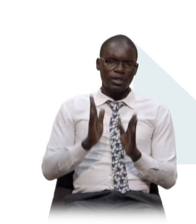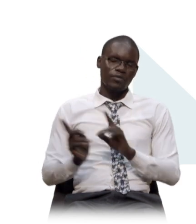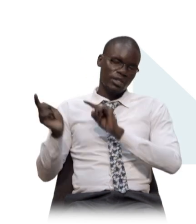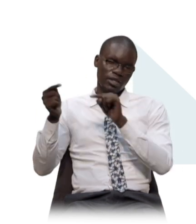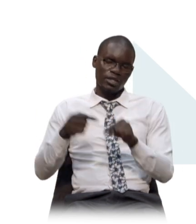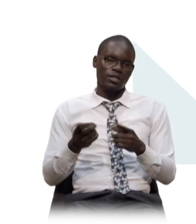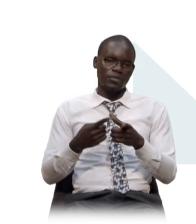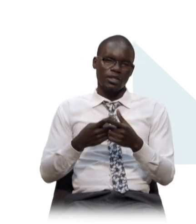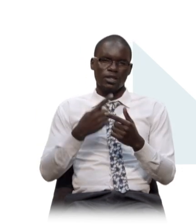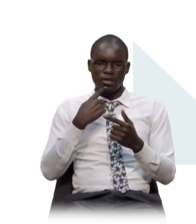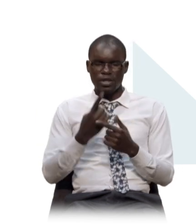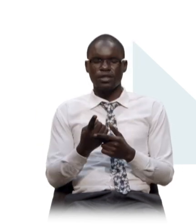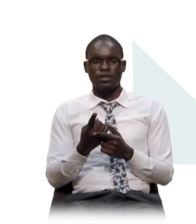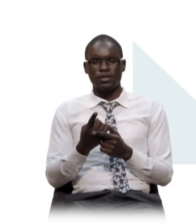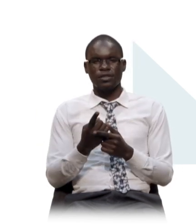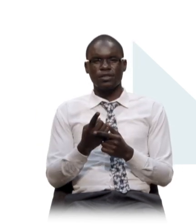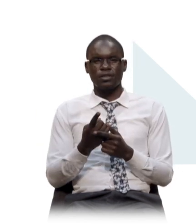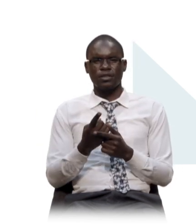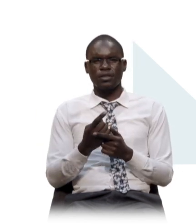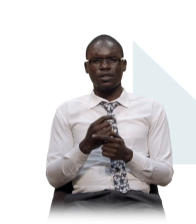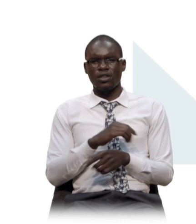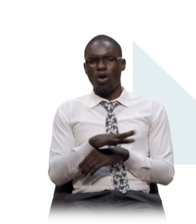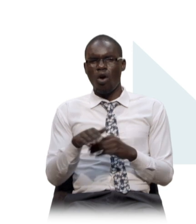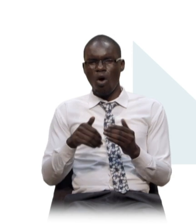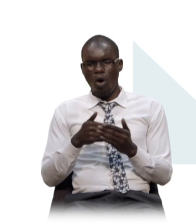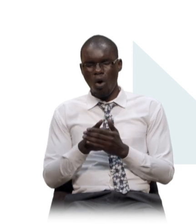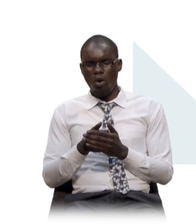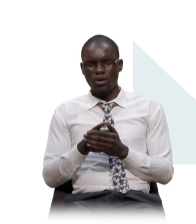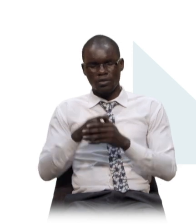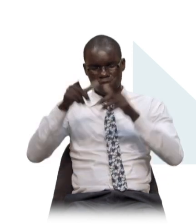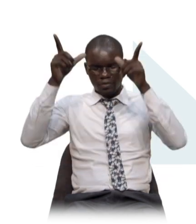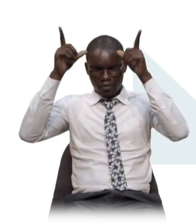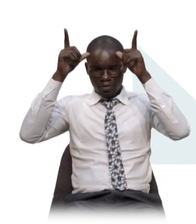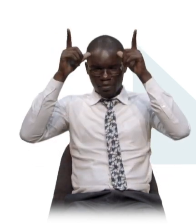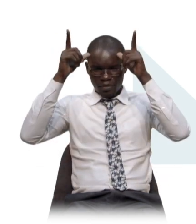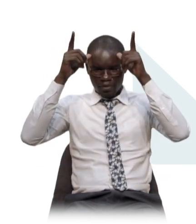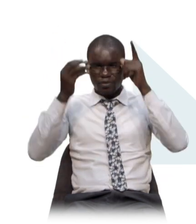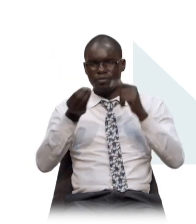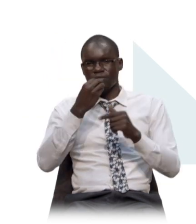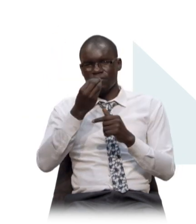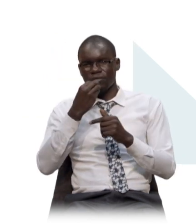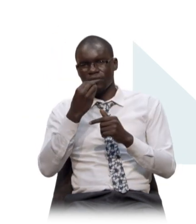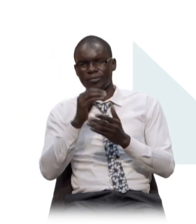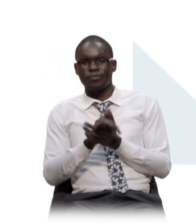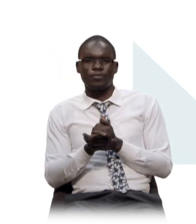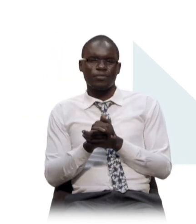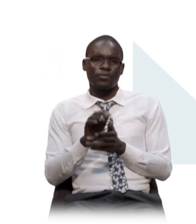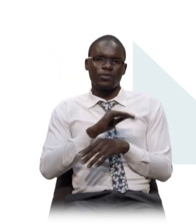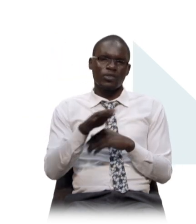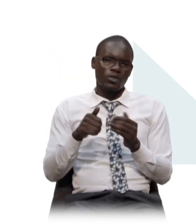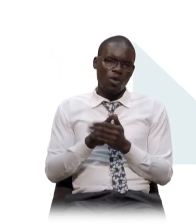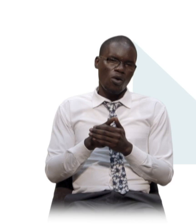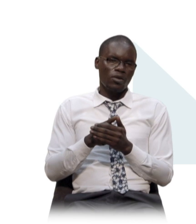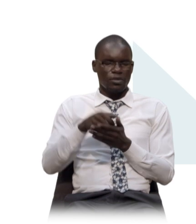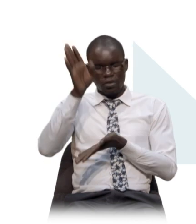akawafikiria Ayubu akamwambia, hao ng'ombe waliokuwa wakila na punda